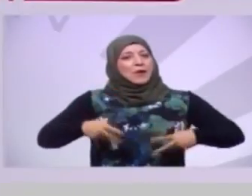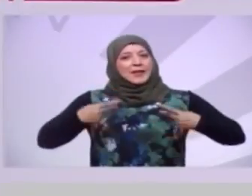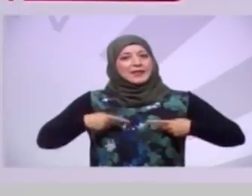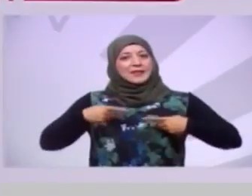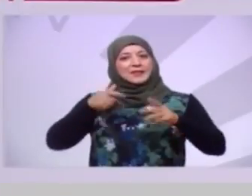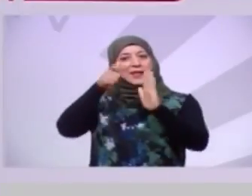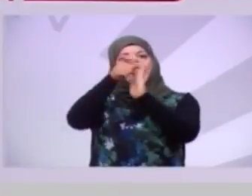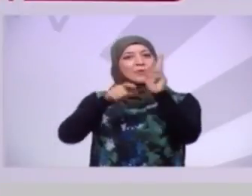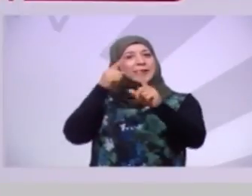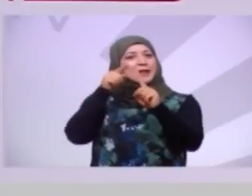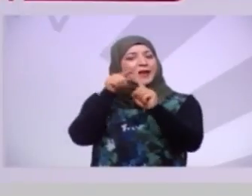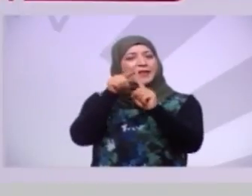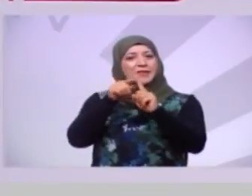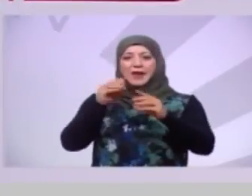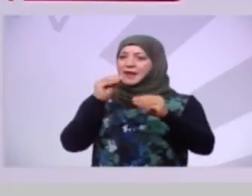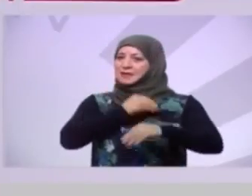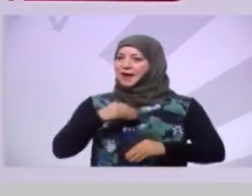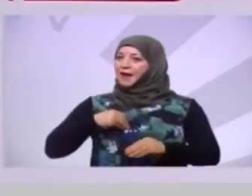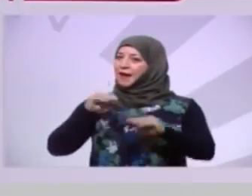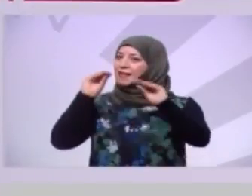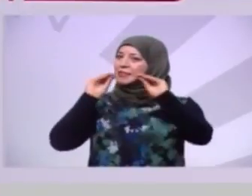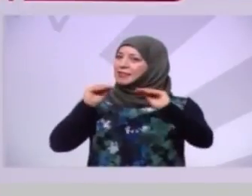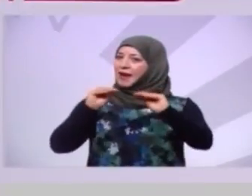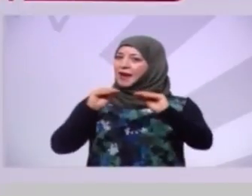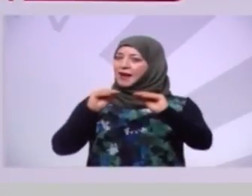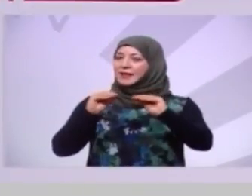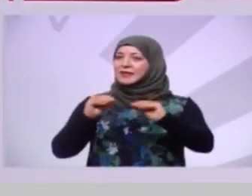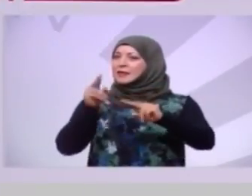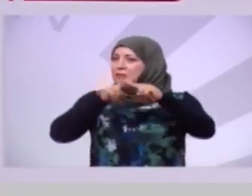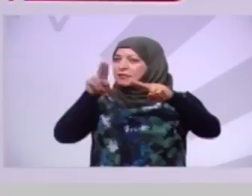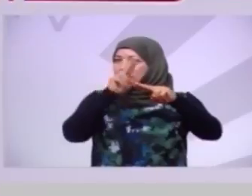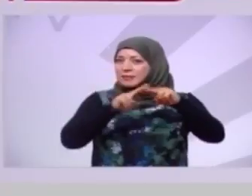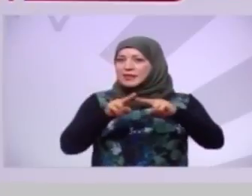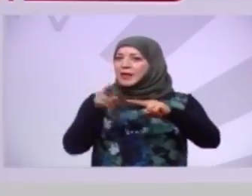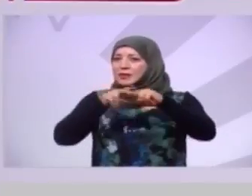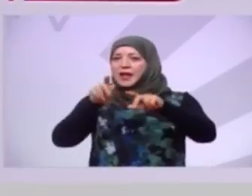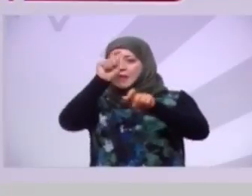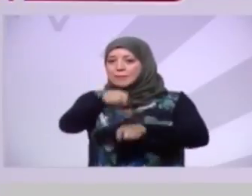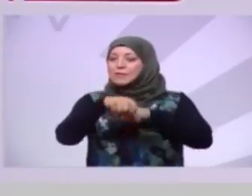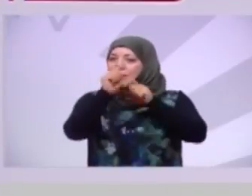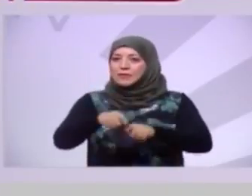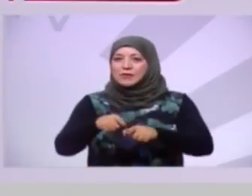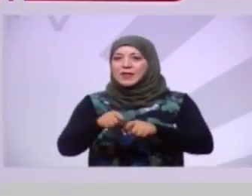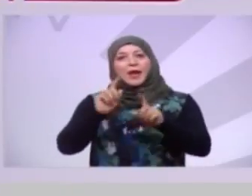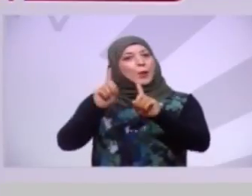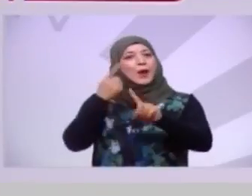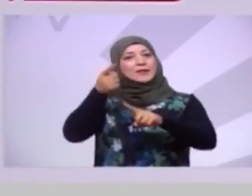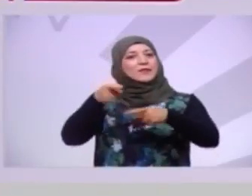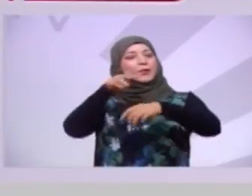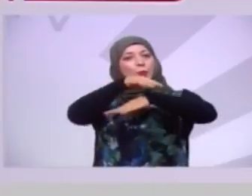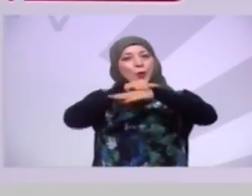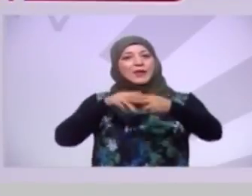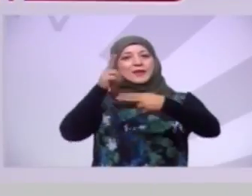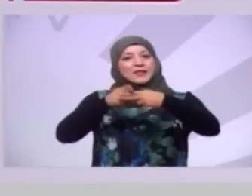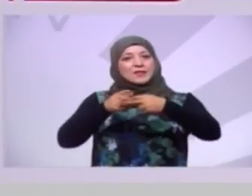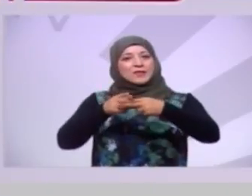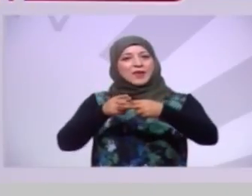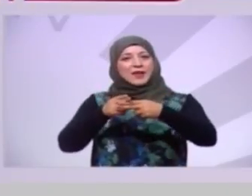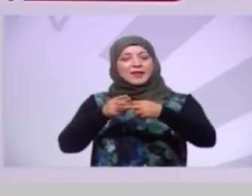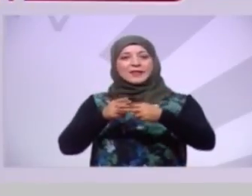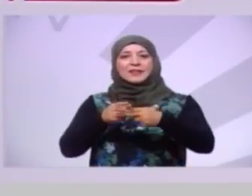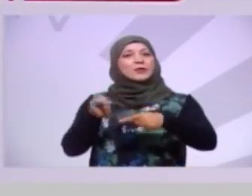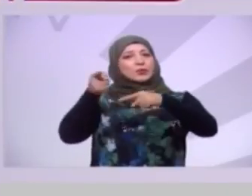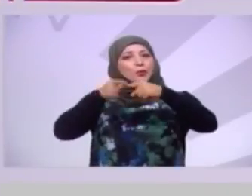الصحه التعليم اه وضعيه ال اه الفلاحه في تونس وخاصه في ولايه وضعيه المتعه